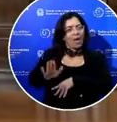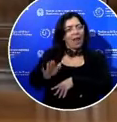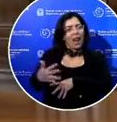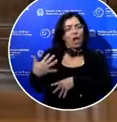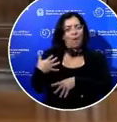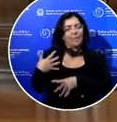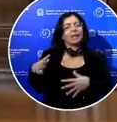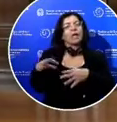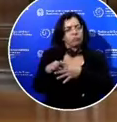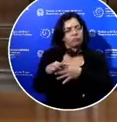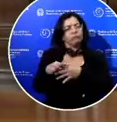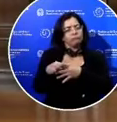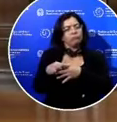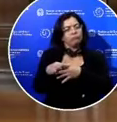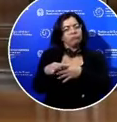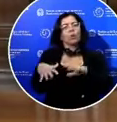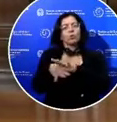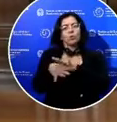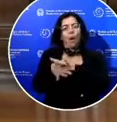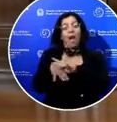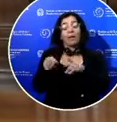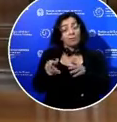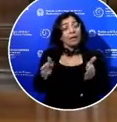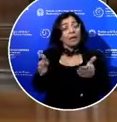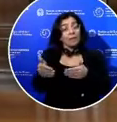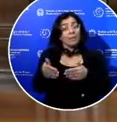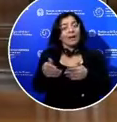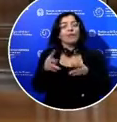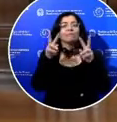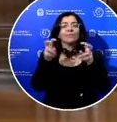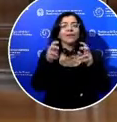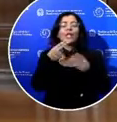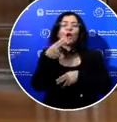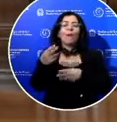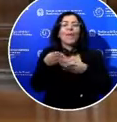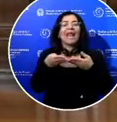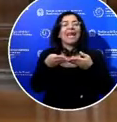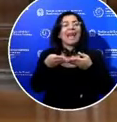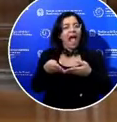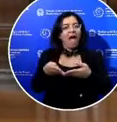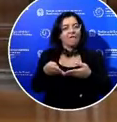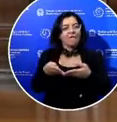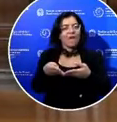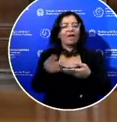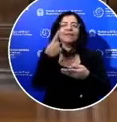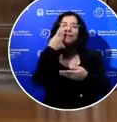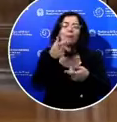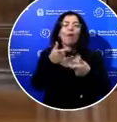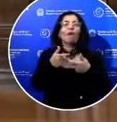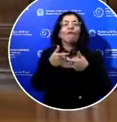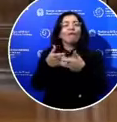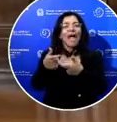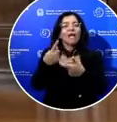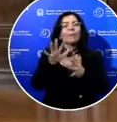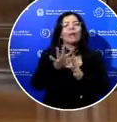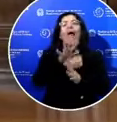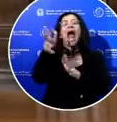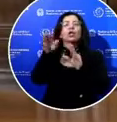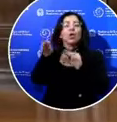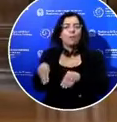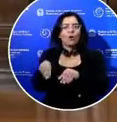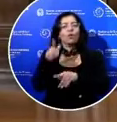competente. Ed è un reparto che giustamente si chiama La Nave, con l'idea di un viaggio verso un altrove